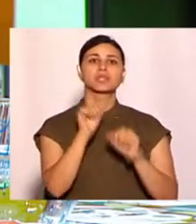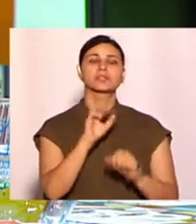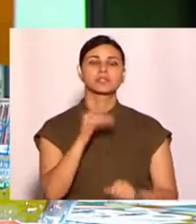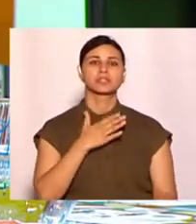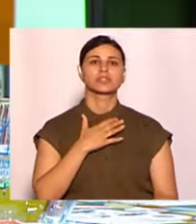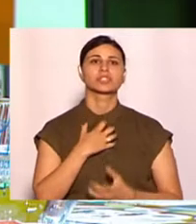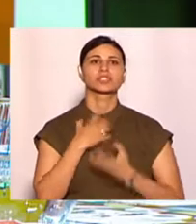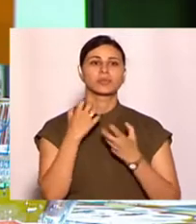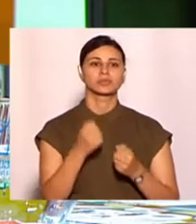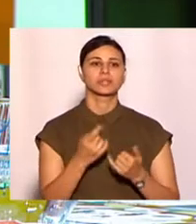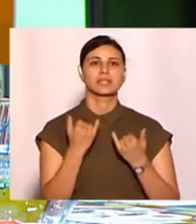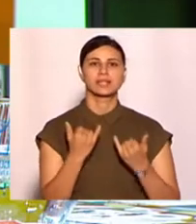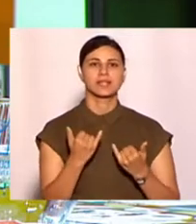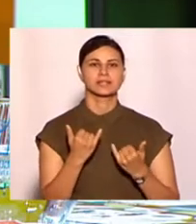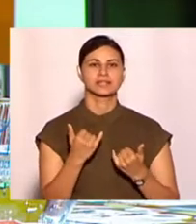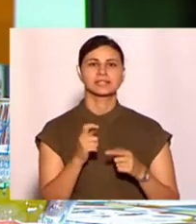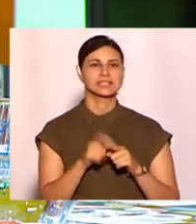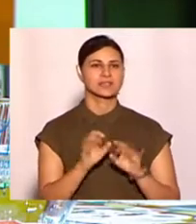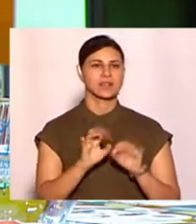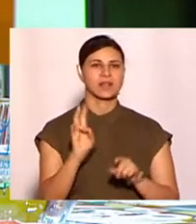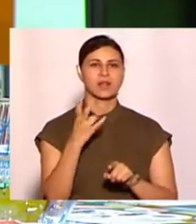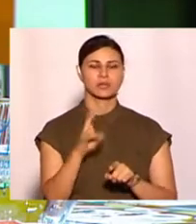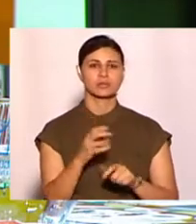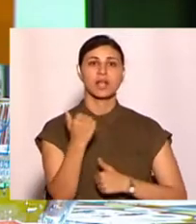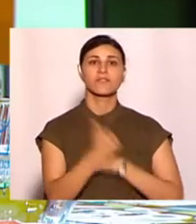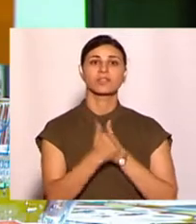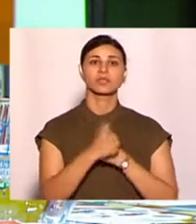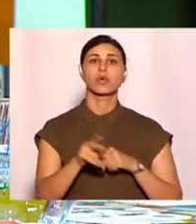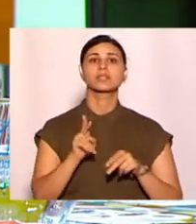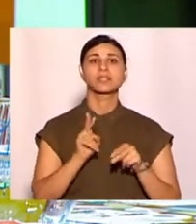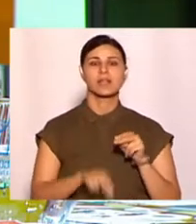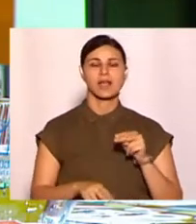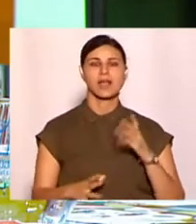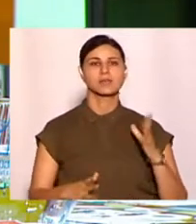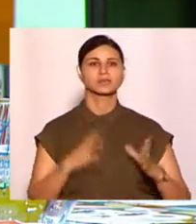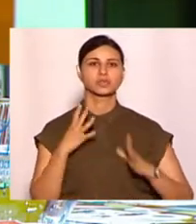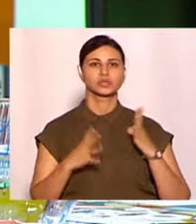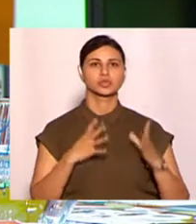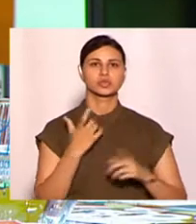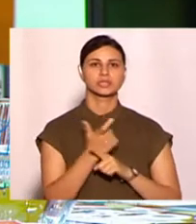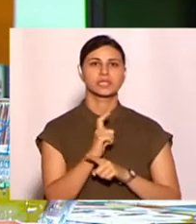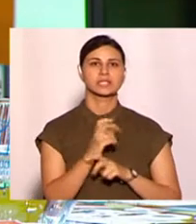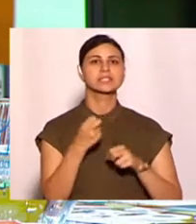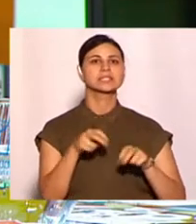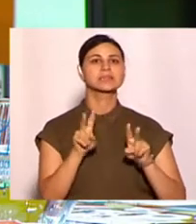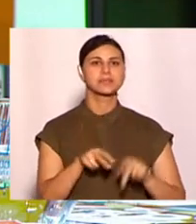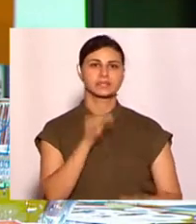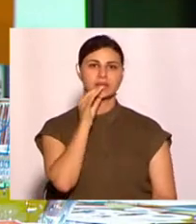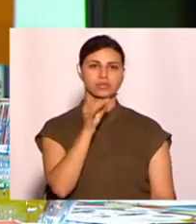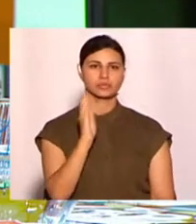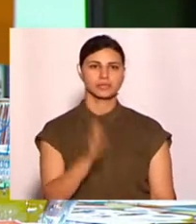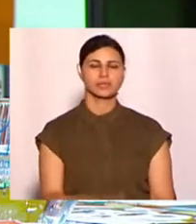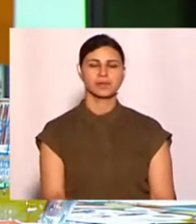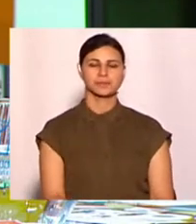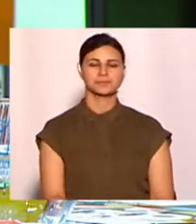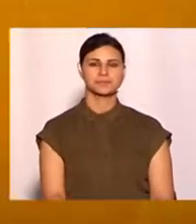ჩვენ ჯანმრთელობის დაცვას. ამაზე დღეს აღარ შეგაწყვეტთ. ვიქტორინის შემდეგ ჩვენ ფიზიკური აქტივობის ძალიან სპეციფიკური ელემენტებით